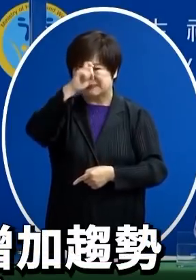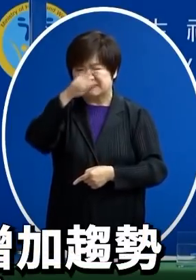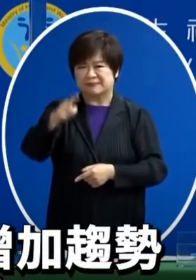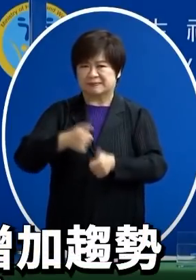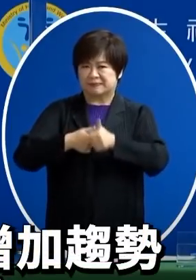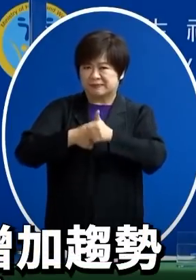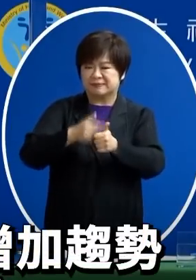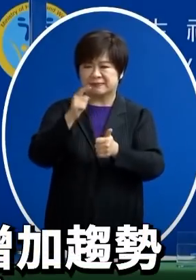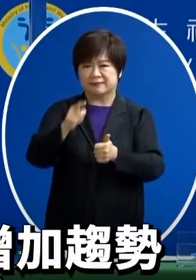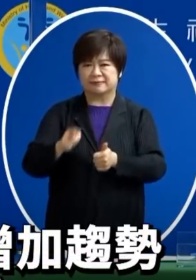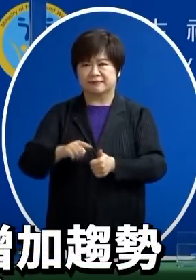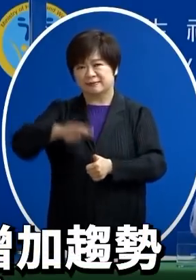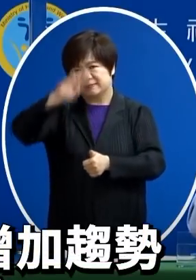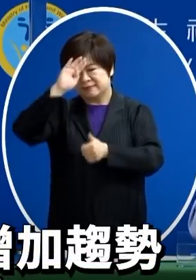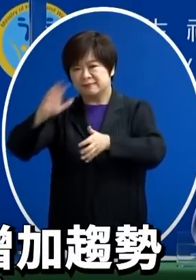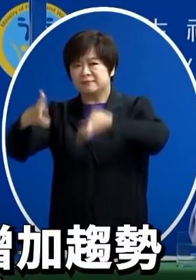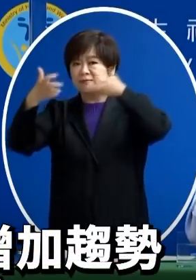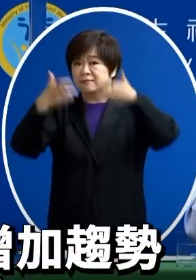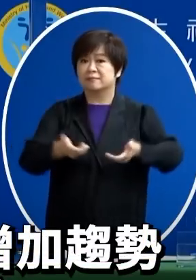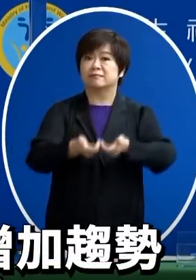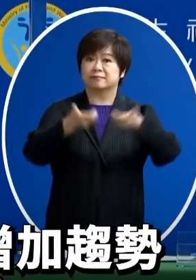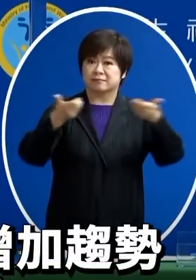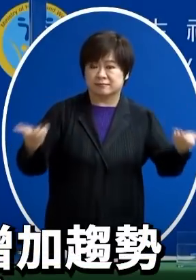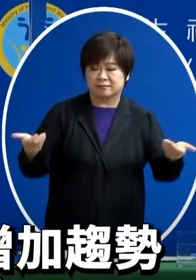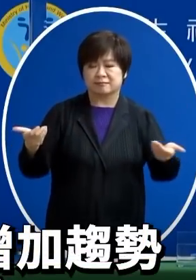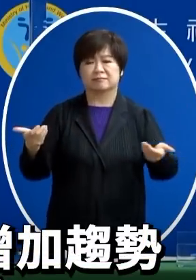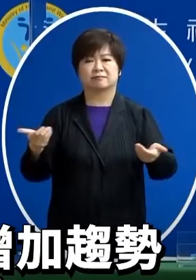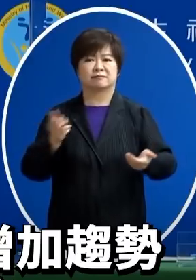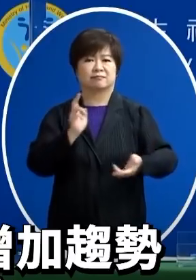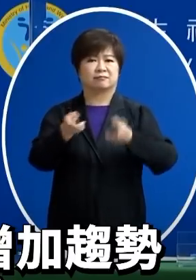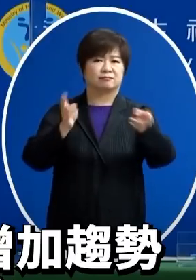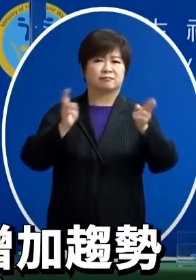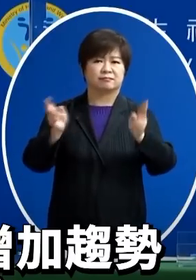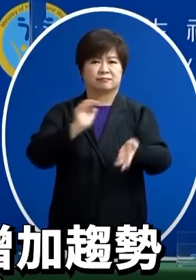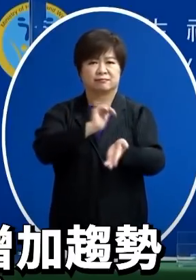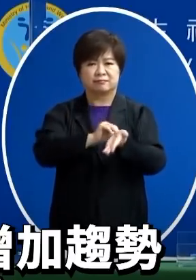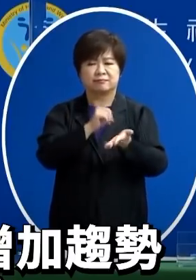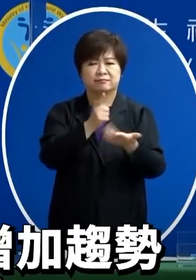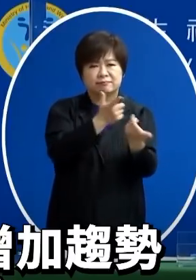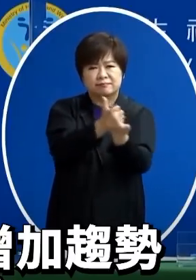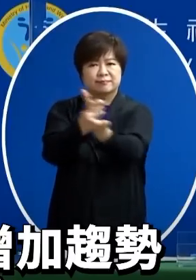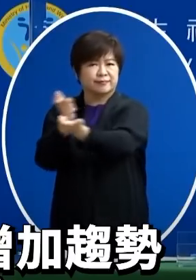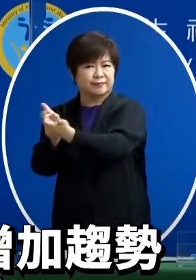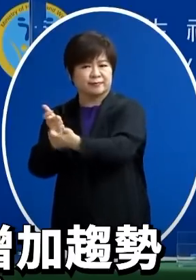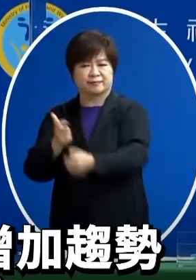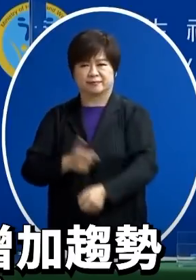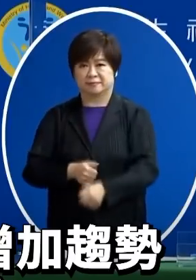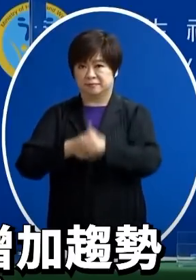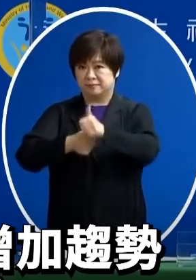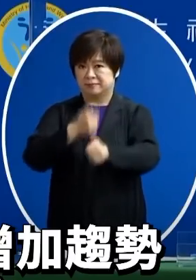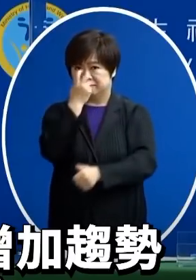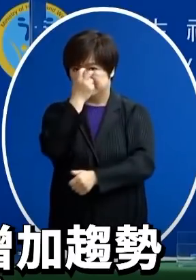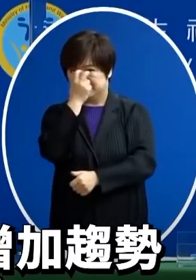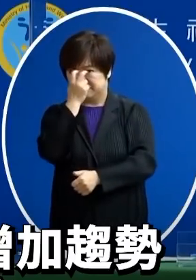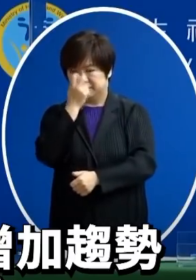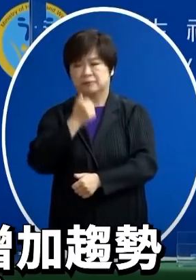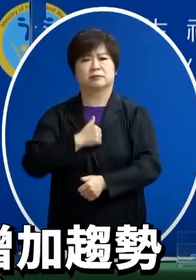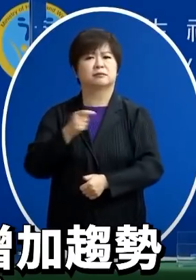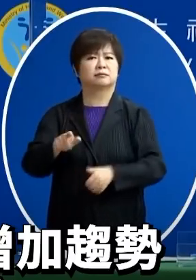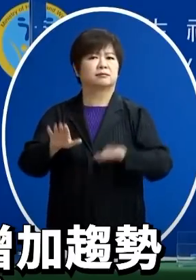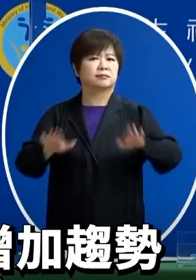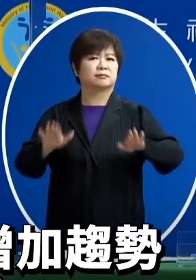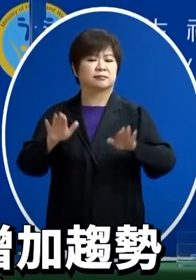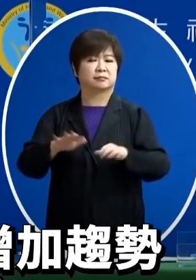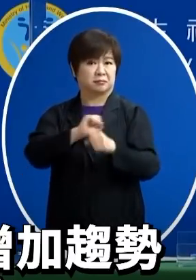这个轻症的分流哈，来有效的调度分配我们的医疗资源哈，那也观察到就是说确实在目前